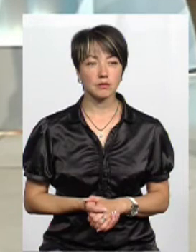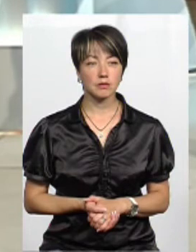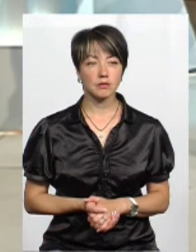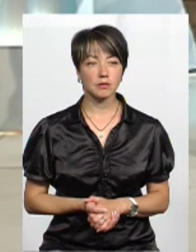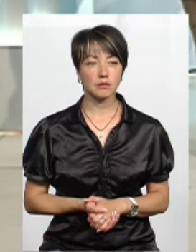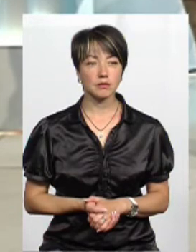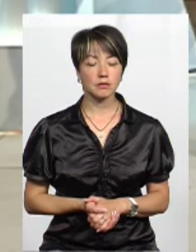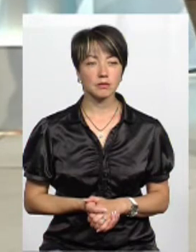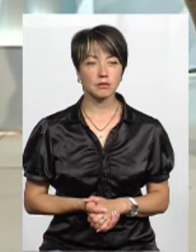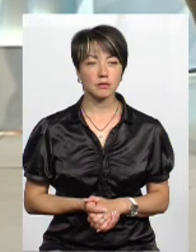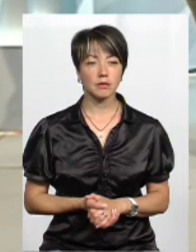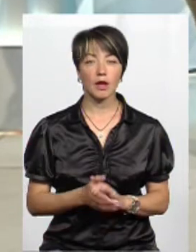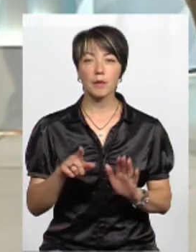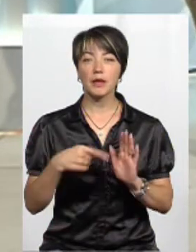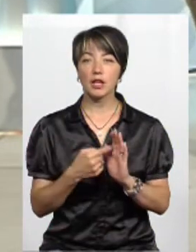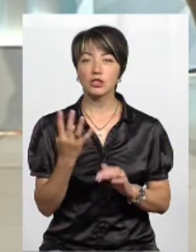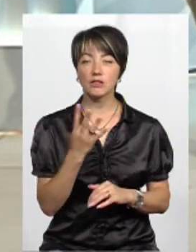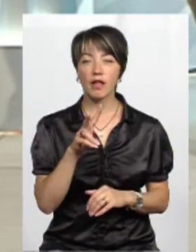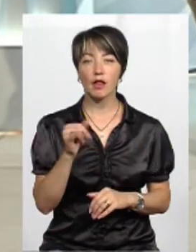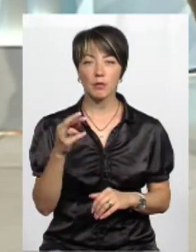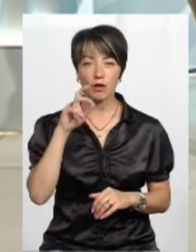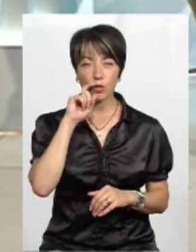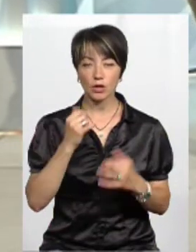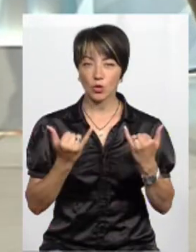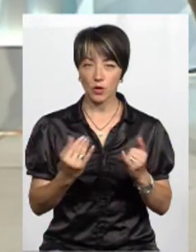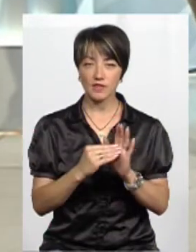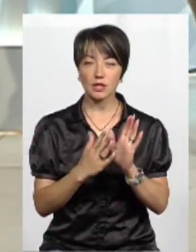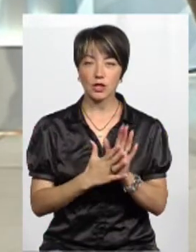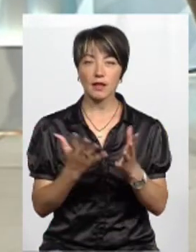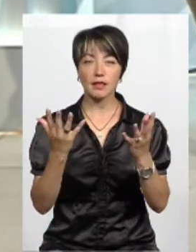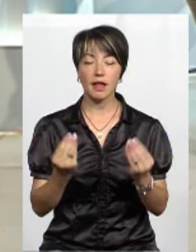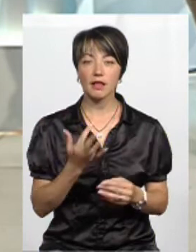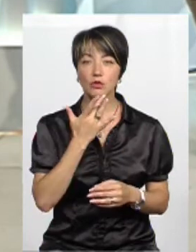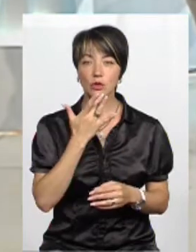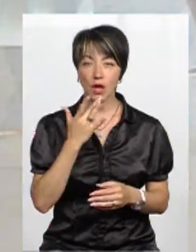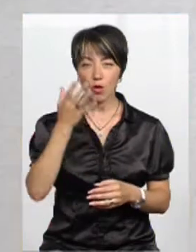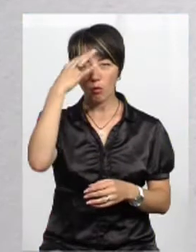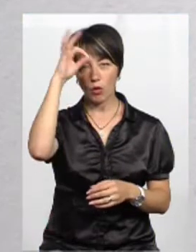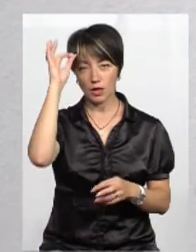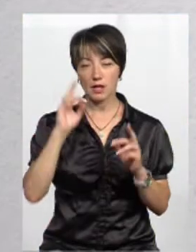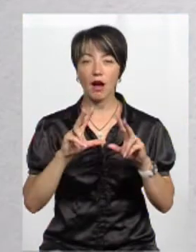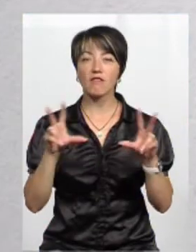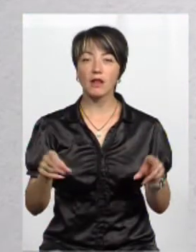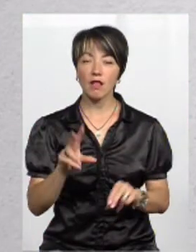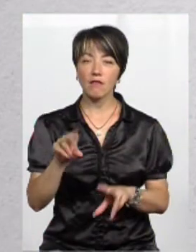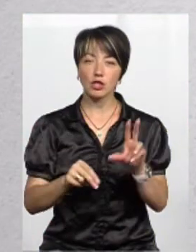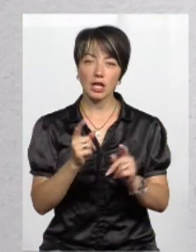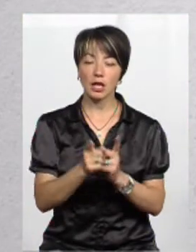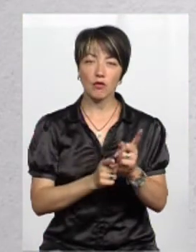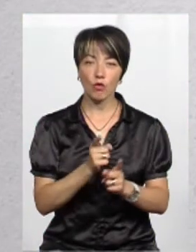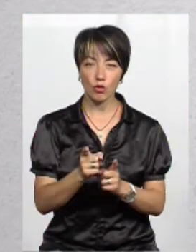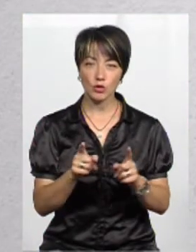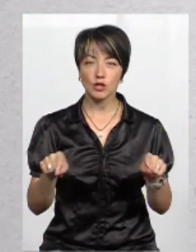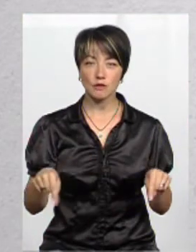Ну. Так. 4 липня в Україні, це сьогодні, відзначають День національної поліції. Наскільки вдалою вважаєте реформу